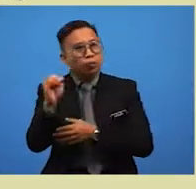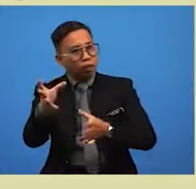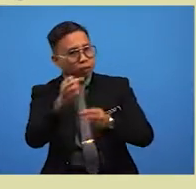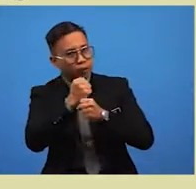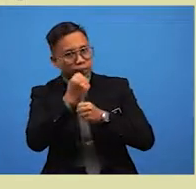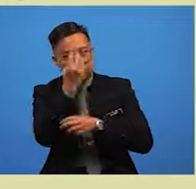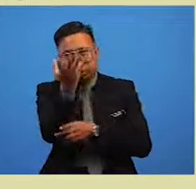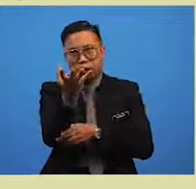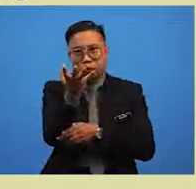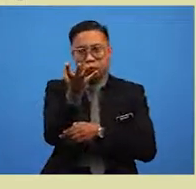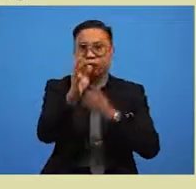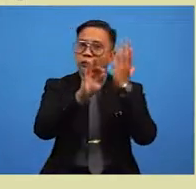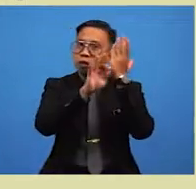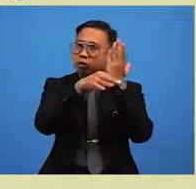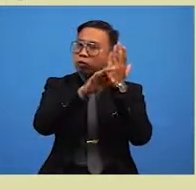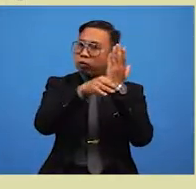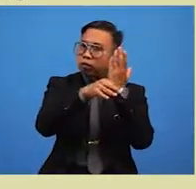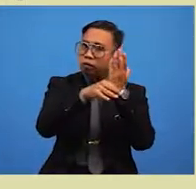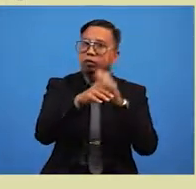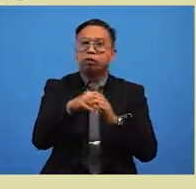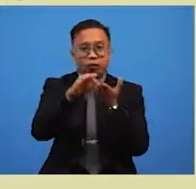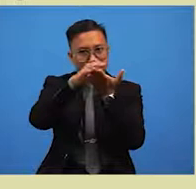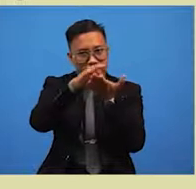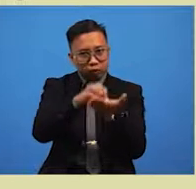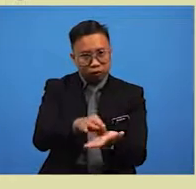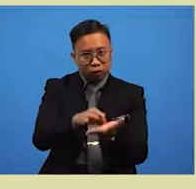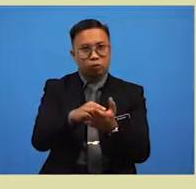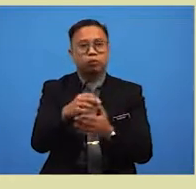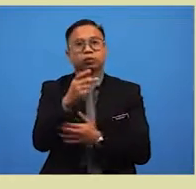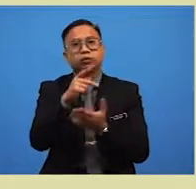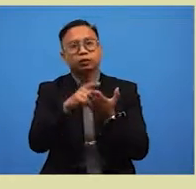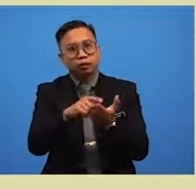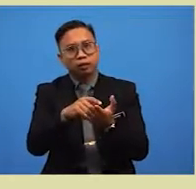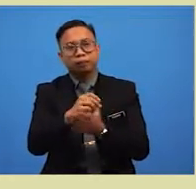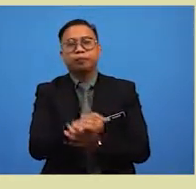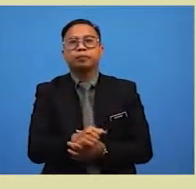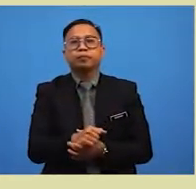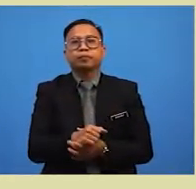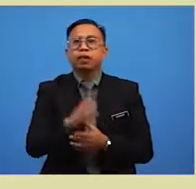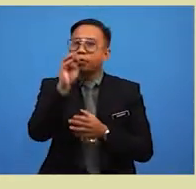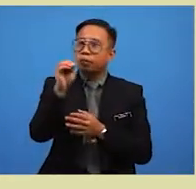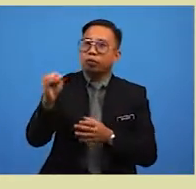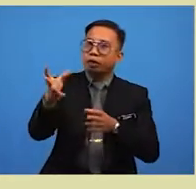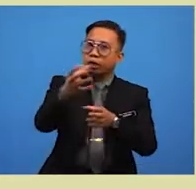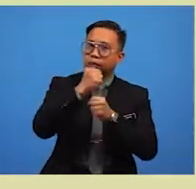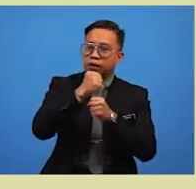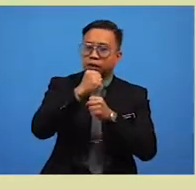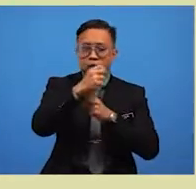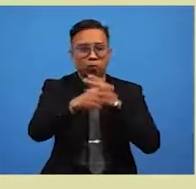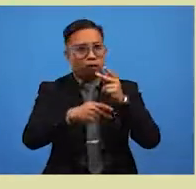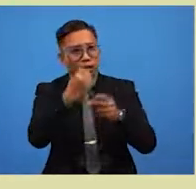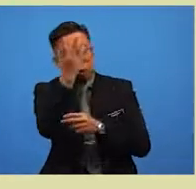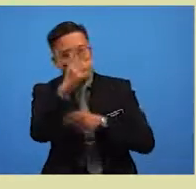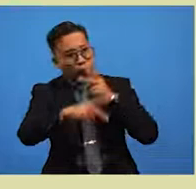menguraikan faktor-faktor yang mempengaruhi proses luluh hawa. Keempat, murid-murid dapat menguraikan